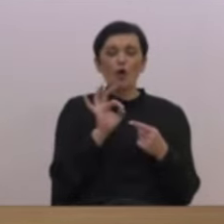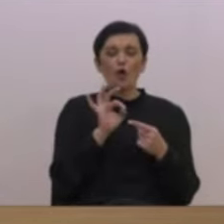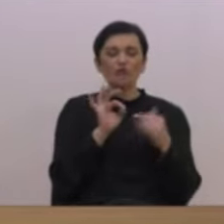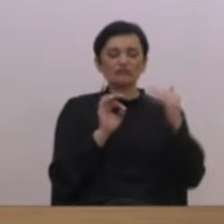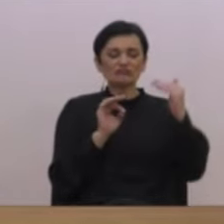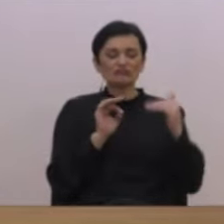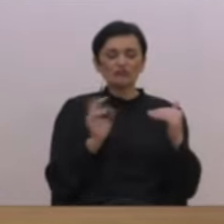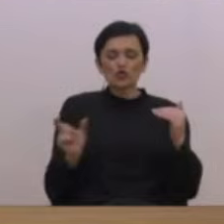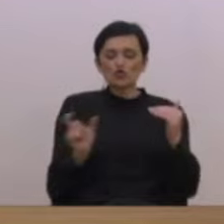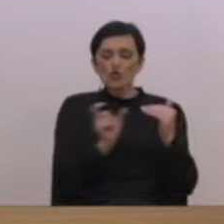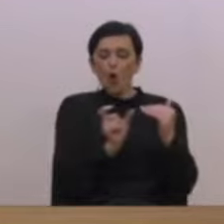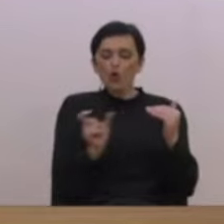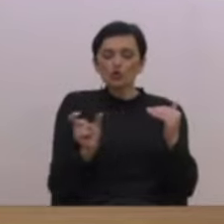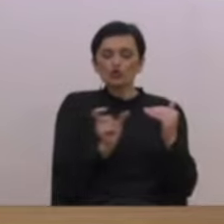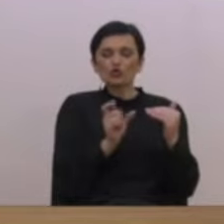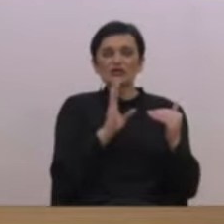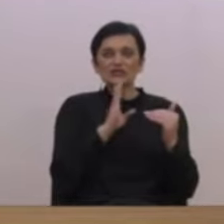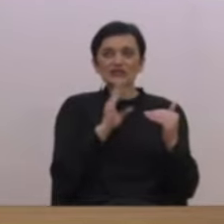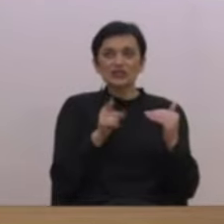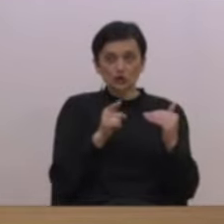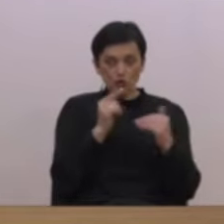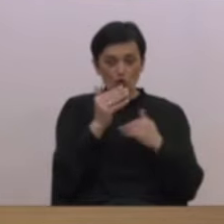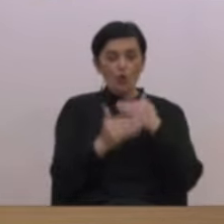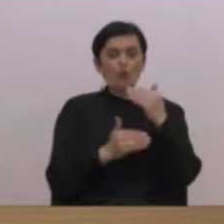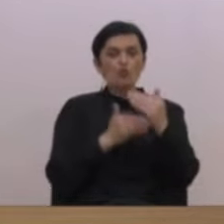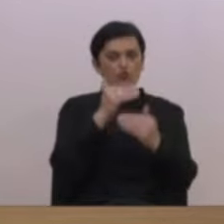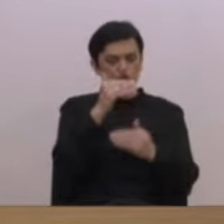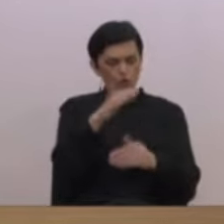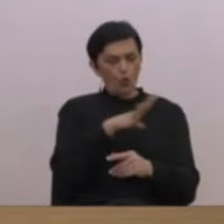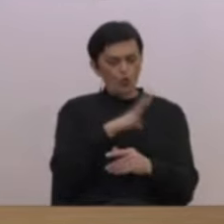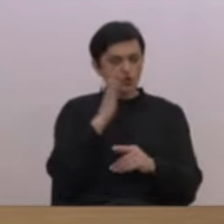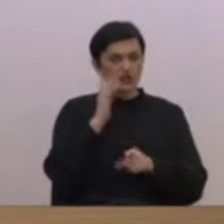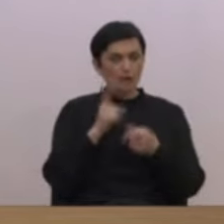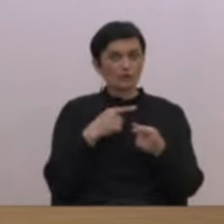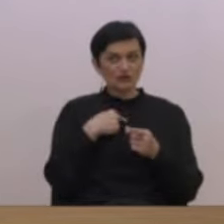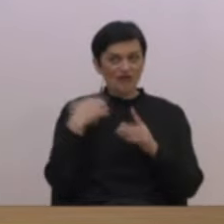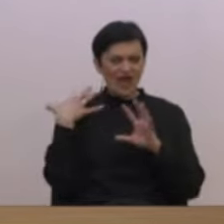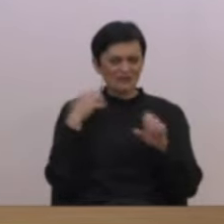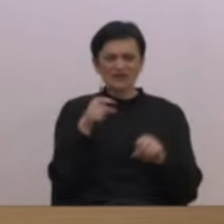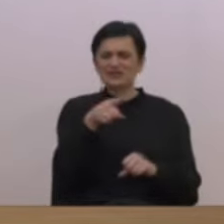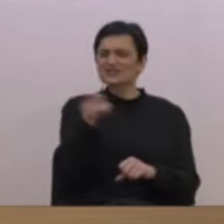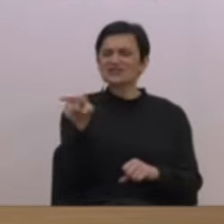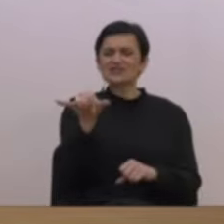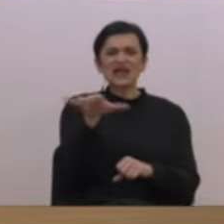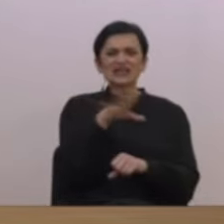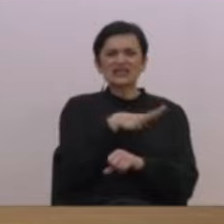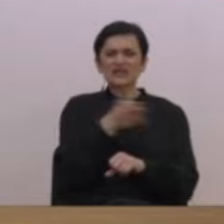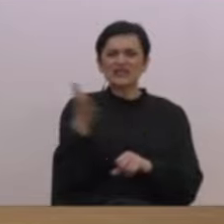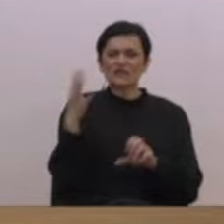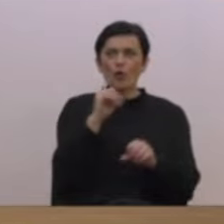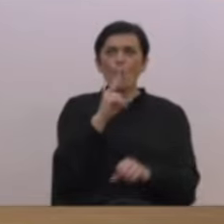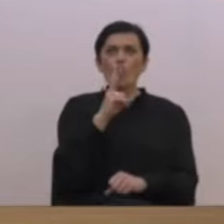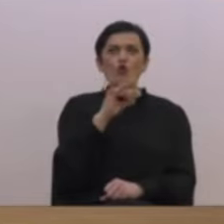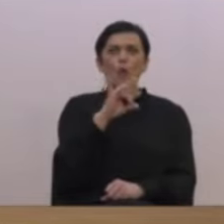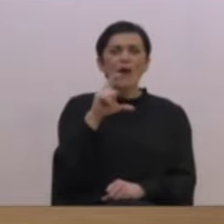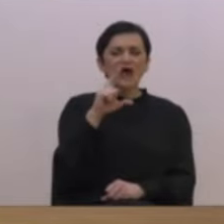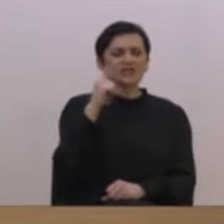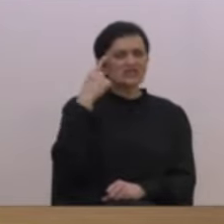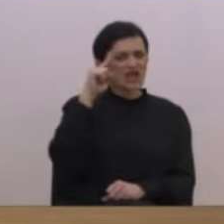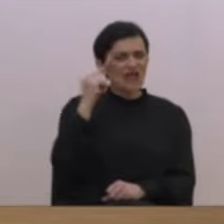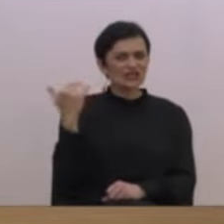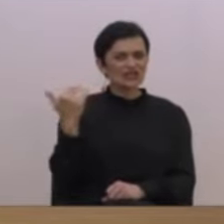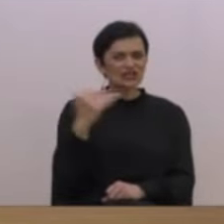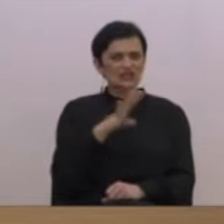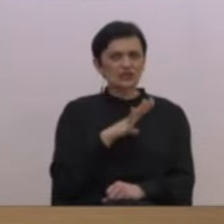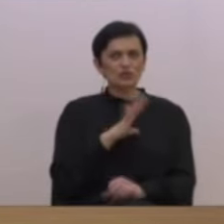sram. Progresul iho, iho ne-am duilat, ce da ucire, tare, tu e sati ca ucire, rom care da ucire, tira că le cobahit de inițiativă, e vodam